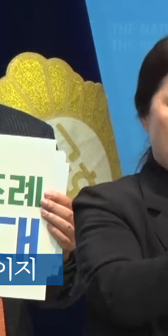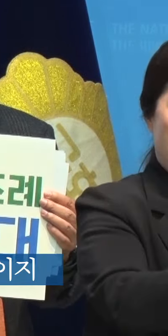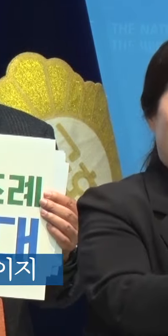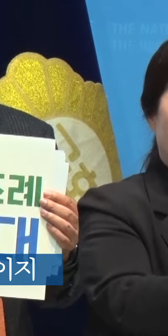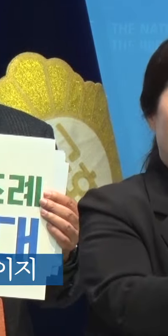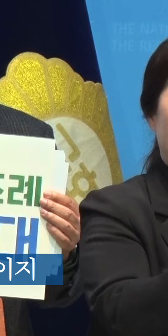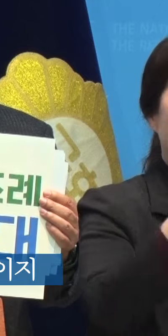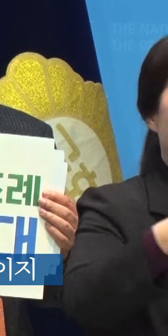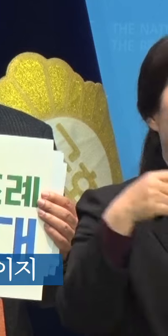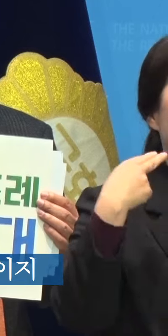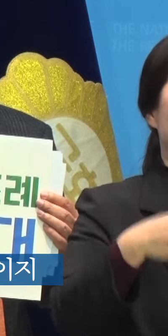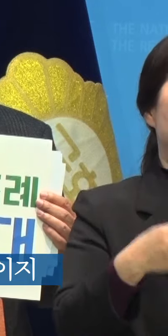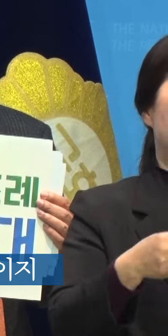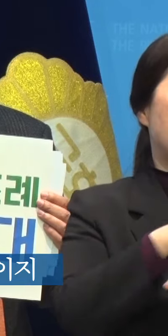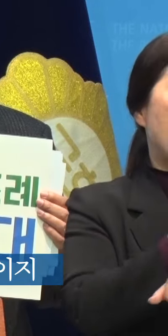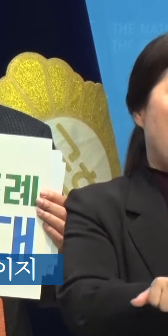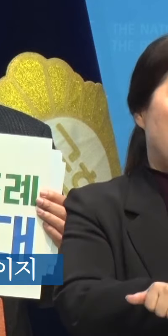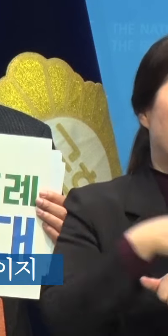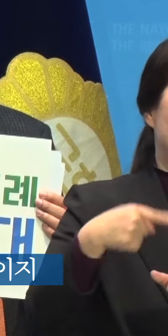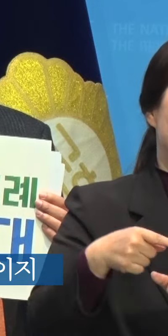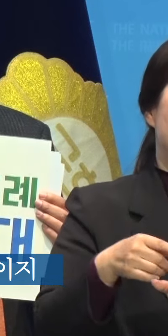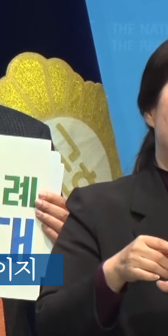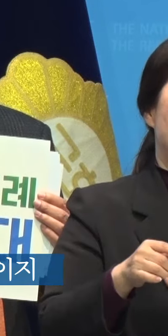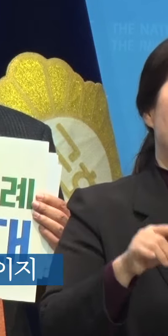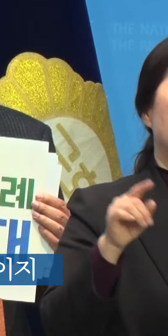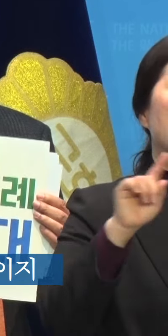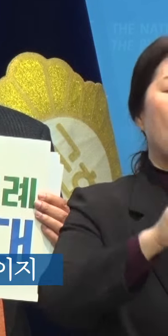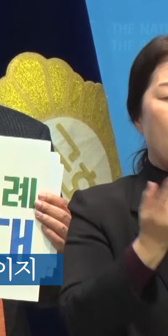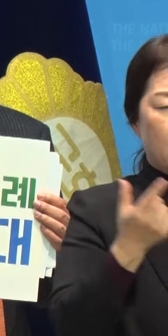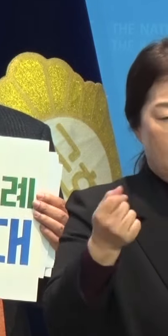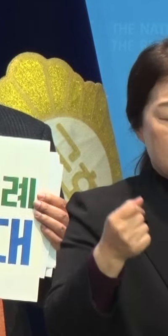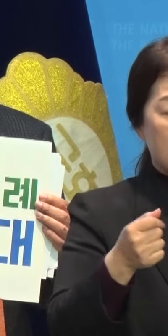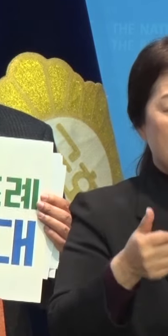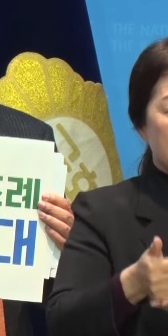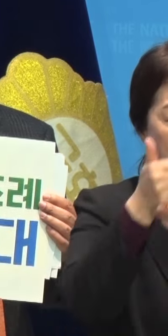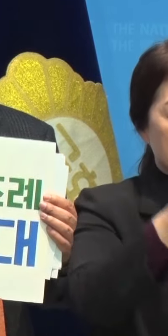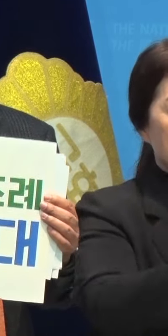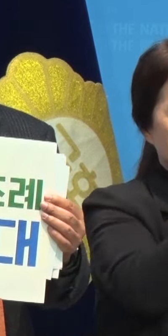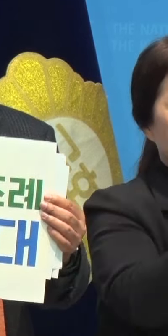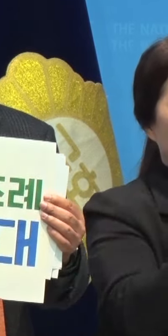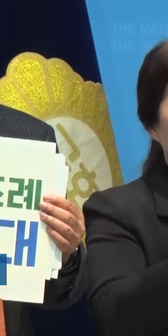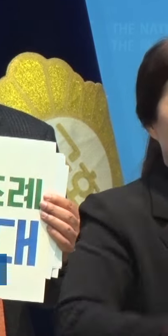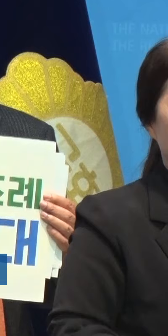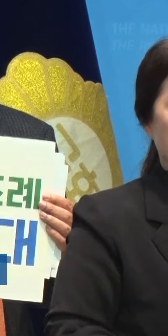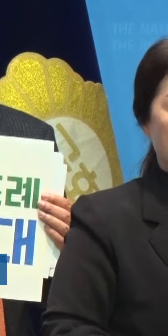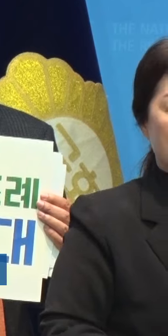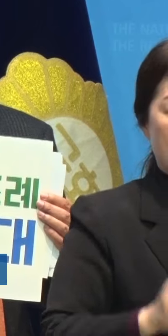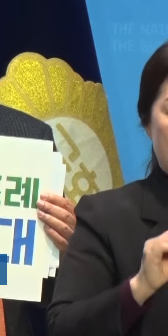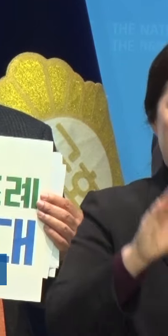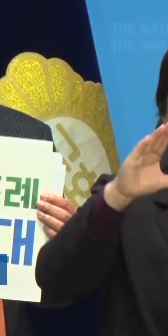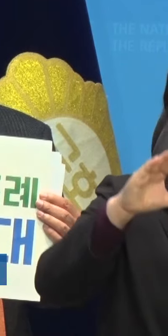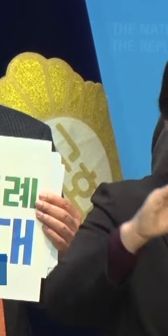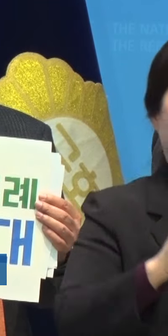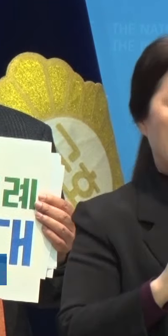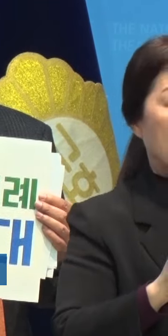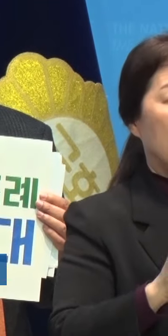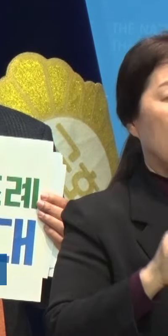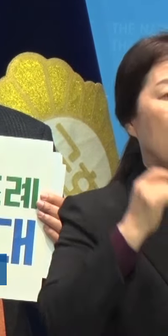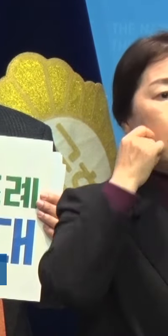학생인권조례와 교권은 각각 존중받아야 될 문제이지 이것을 연동시켜서